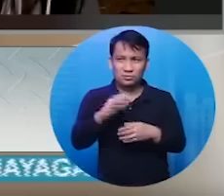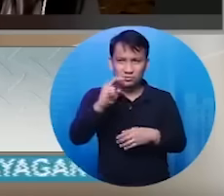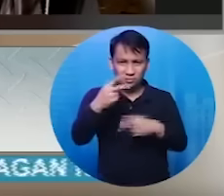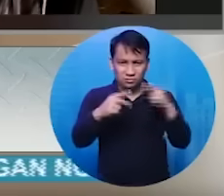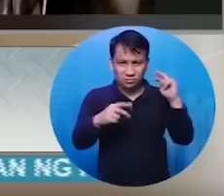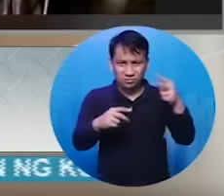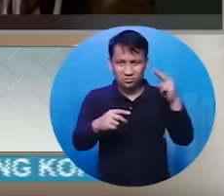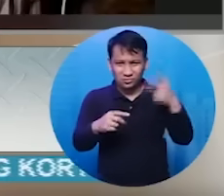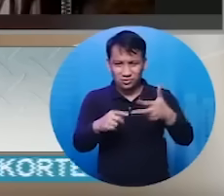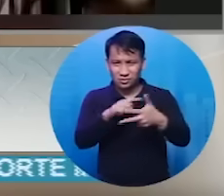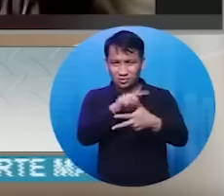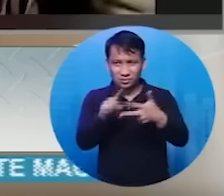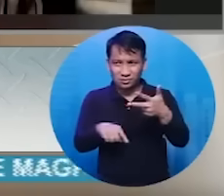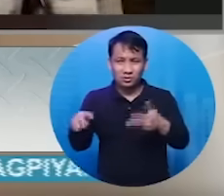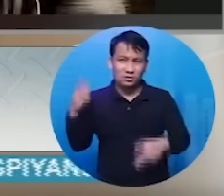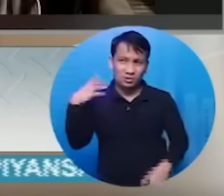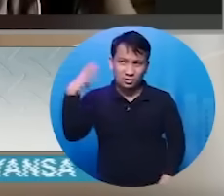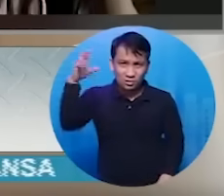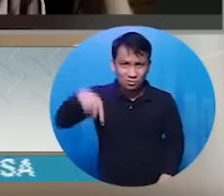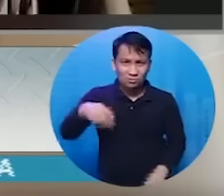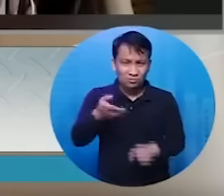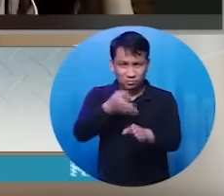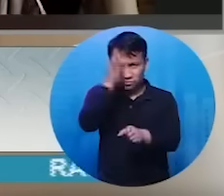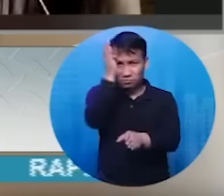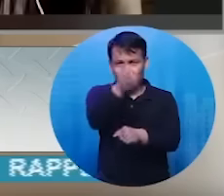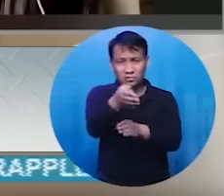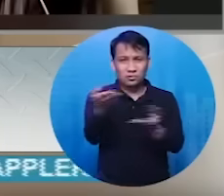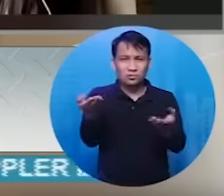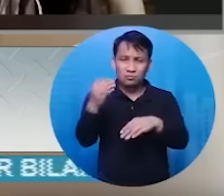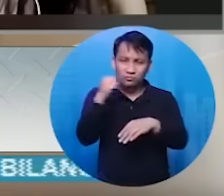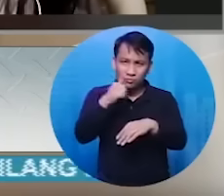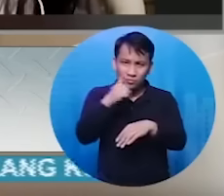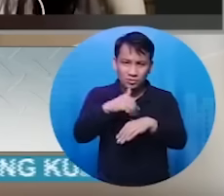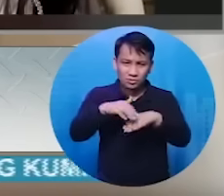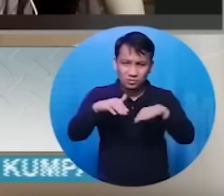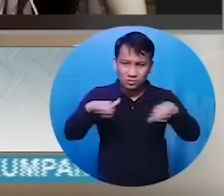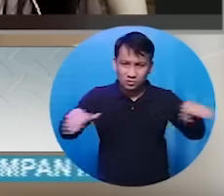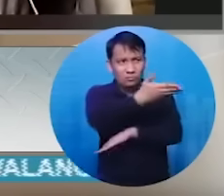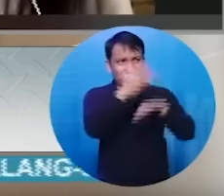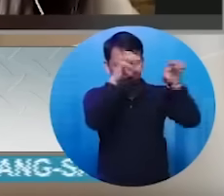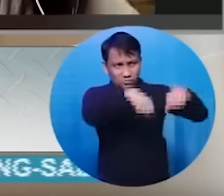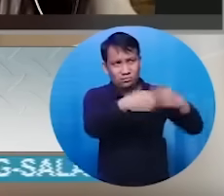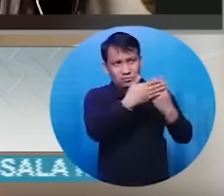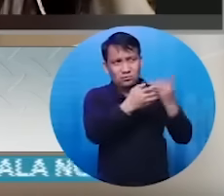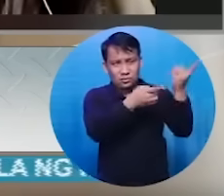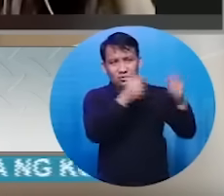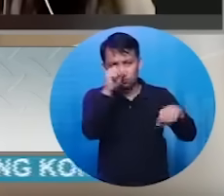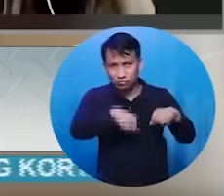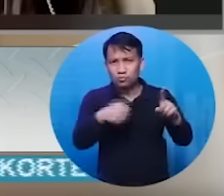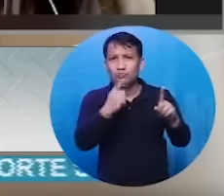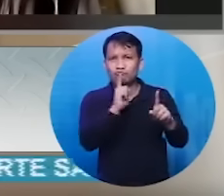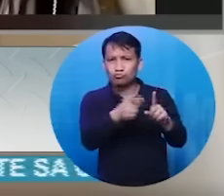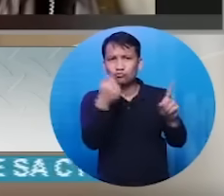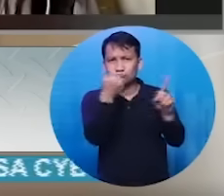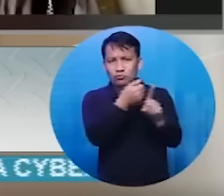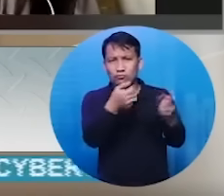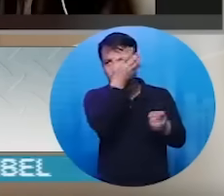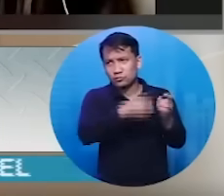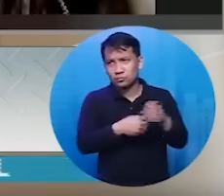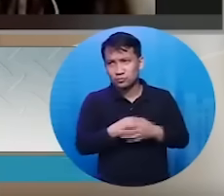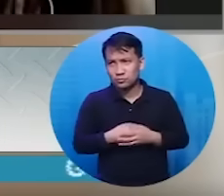third hearing. Pasensya na kay Chairman. Idedireksyon na namin to sa Women's and Children's Desk at ipakukulong kita. Makukulong ka rito, Jim Boy. Sige,